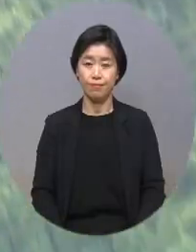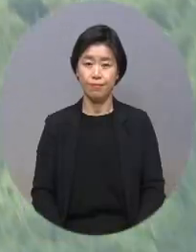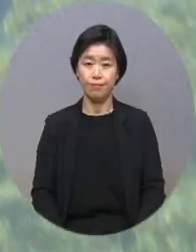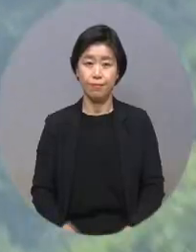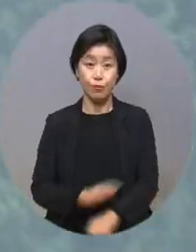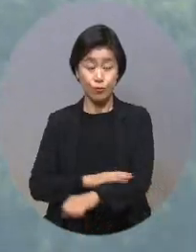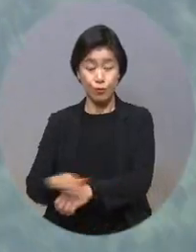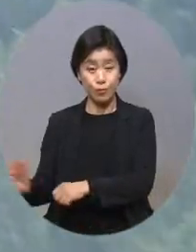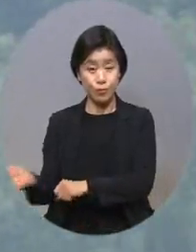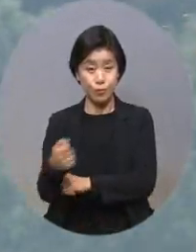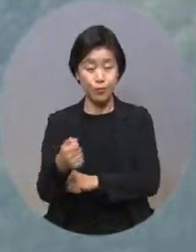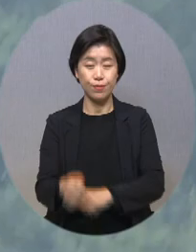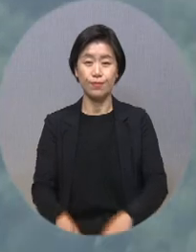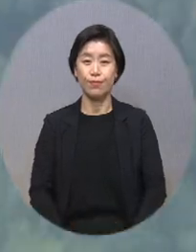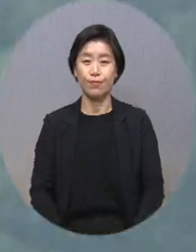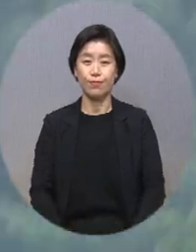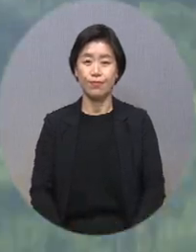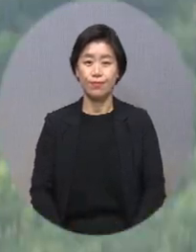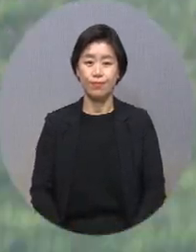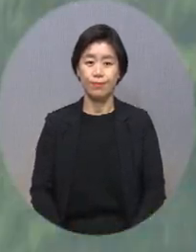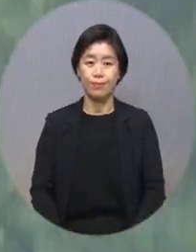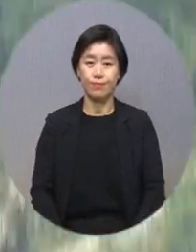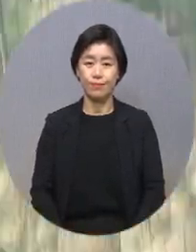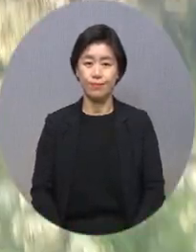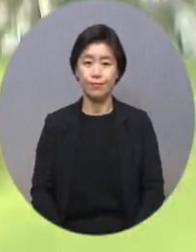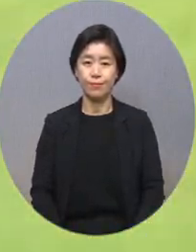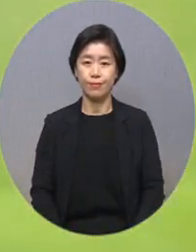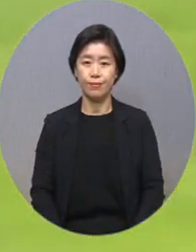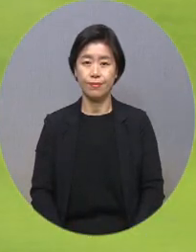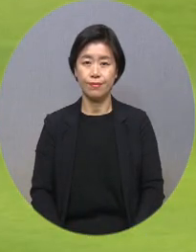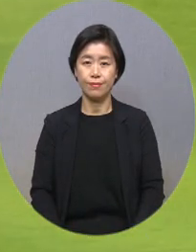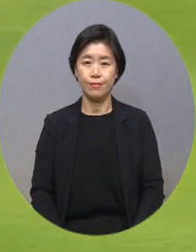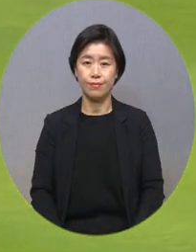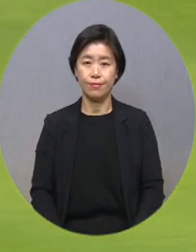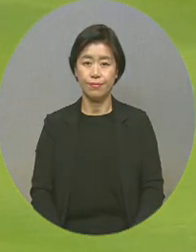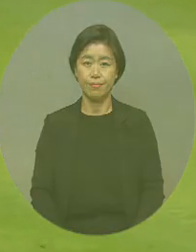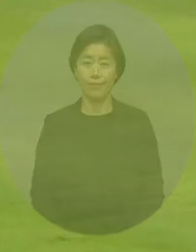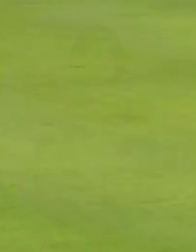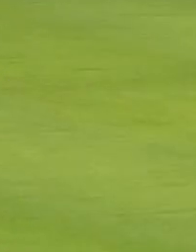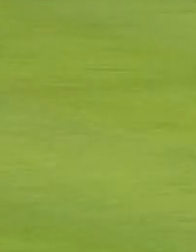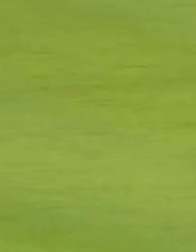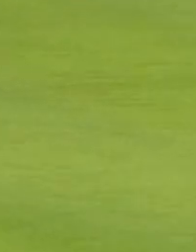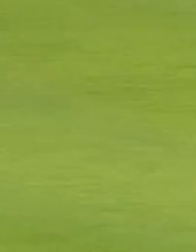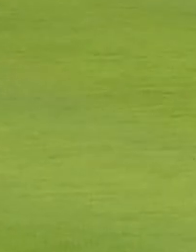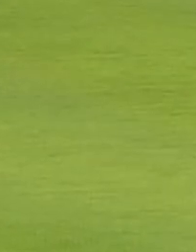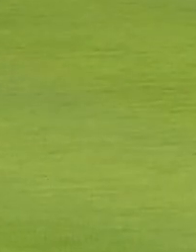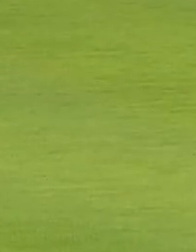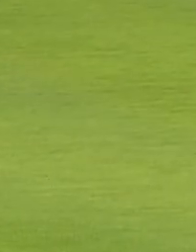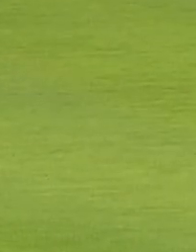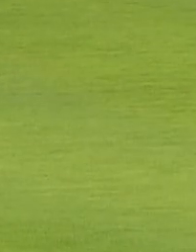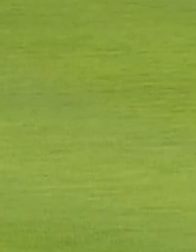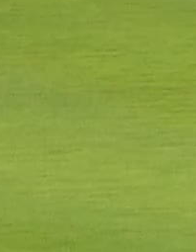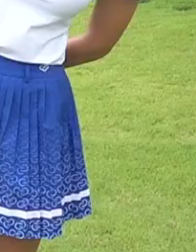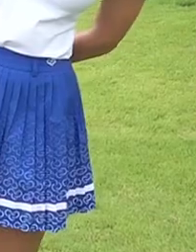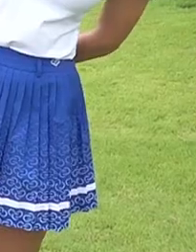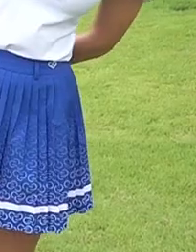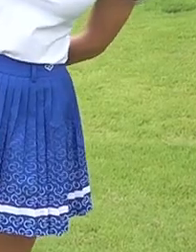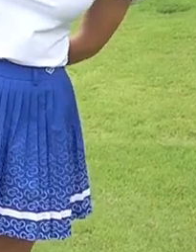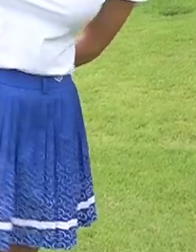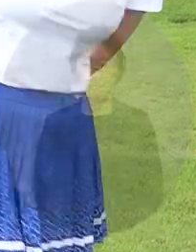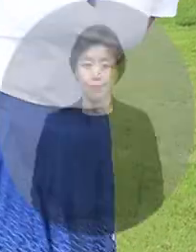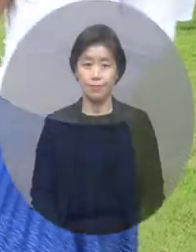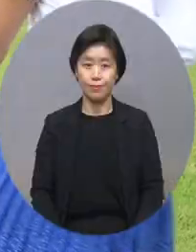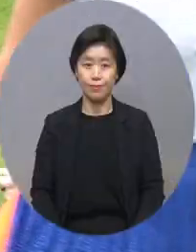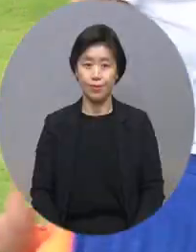샷! 샷! 샷! 샷! 샷! 나 나이스!